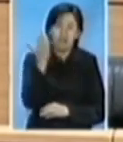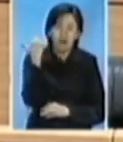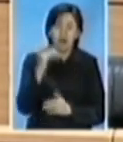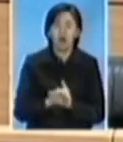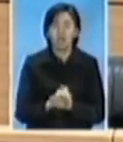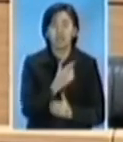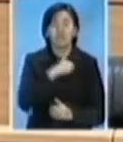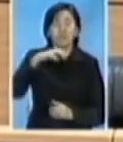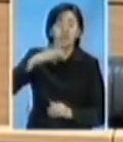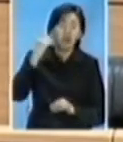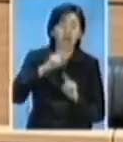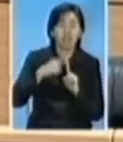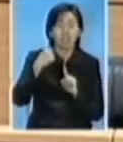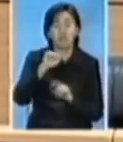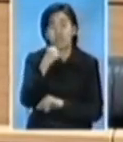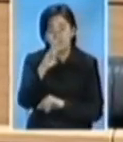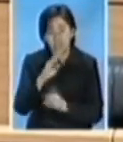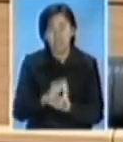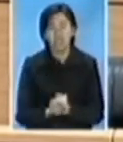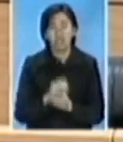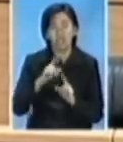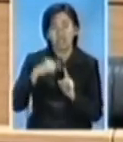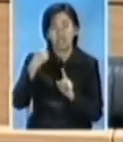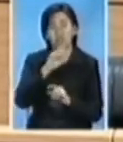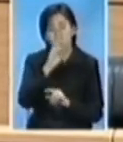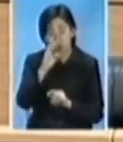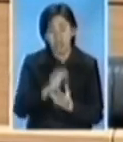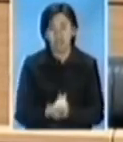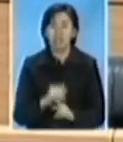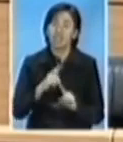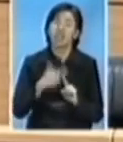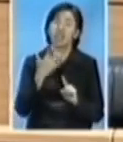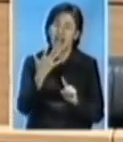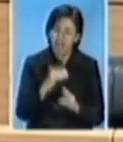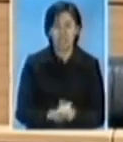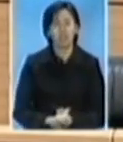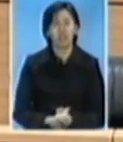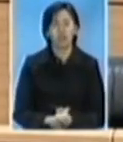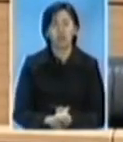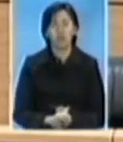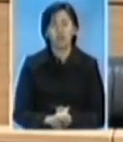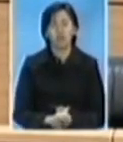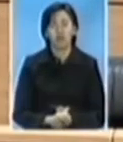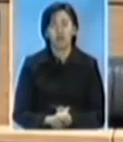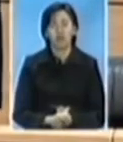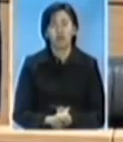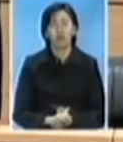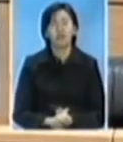วังครับ14ตุลา6ตุลาอีกรอบหนึ่งพฤษภาธมินอีกมายังมาเจ